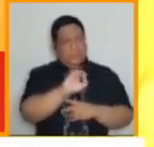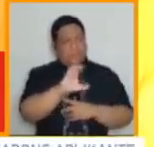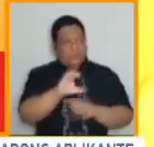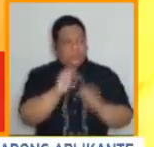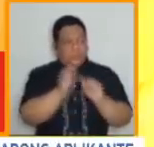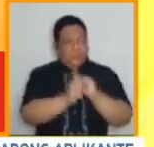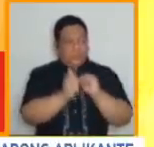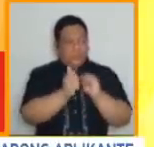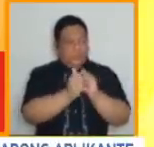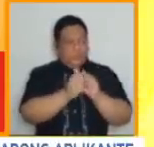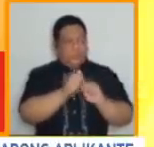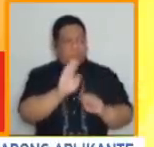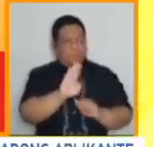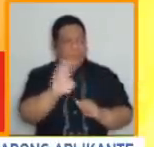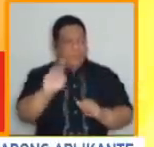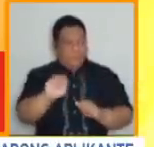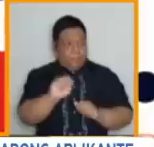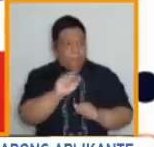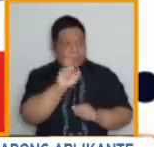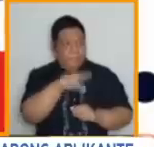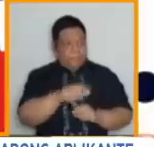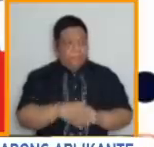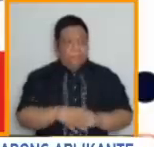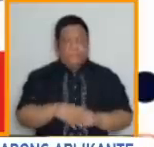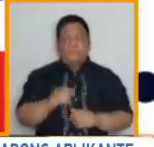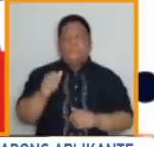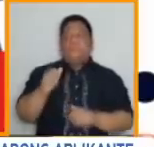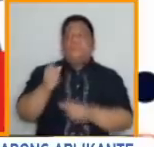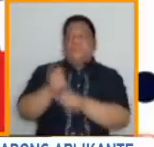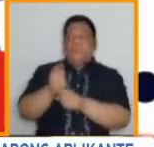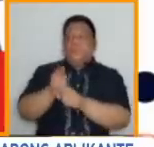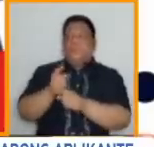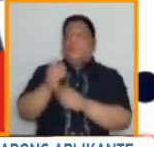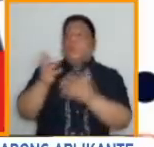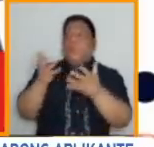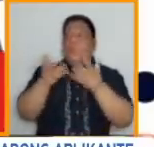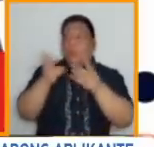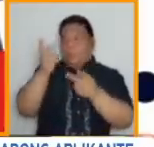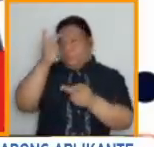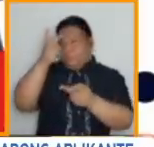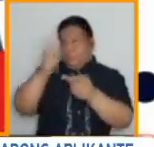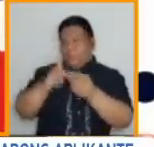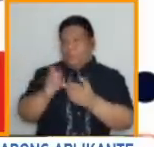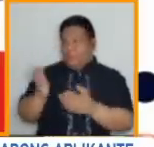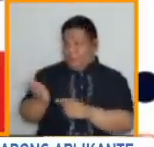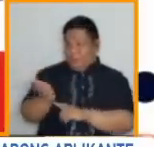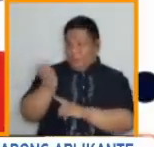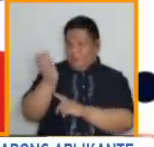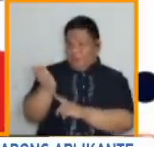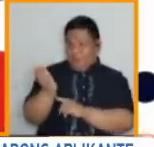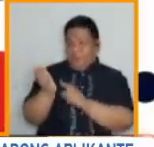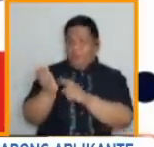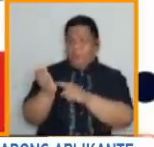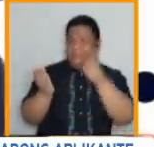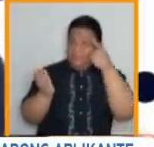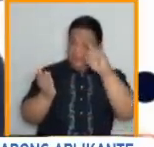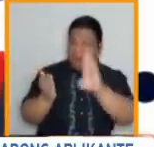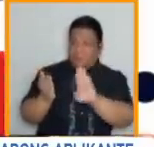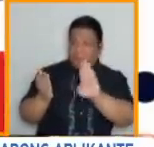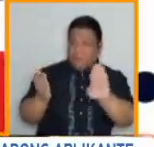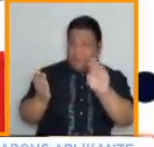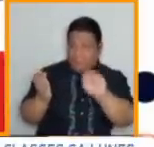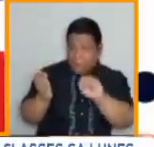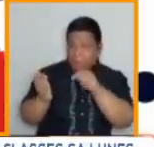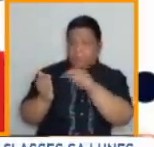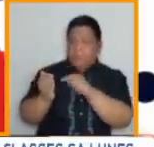Tama po. Petition for cancellation po ang pinag-uusapan natin dito. Hindi po siya disqualification case. Iba po yun. Yung petition